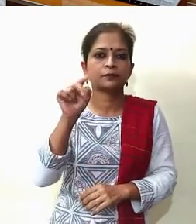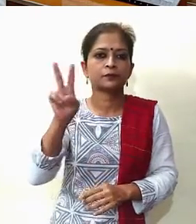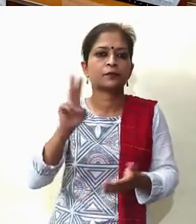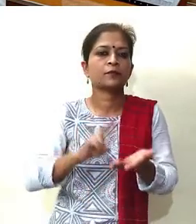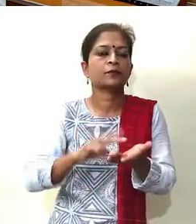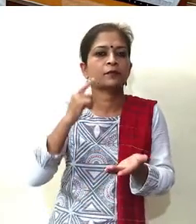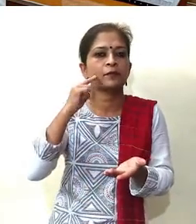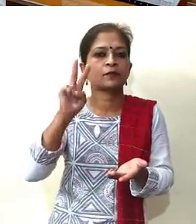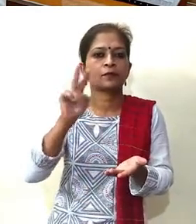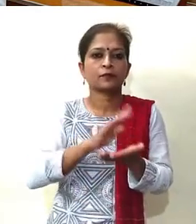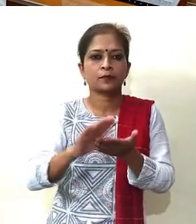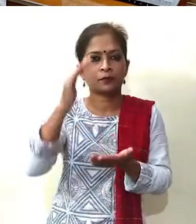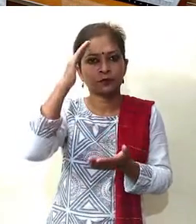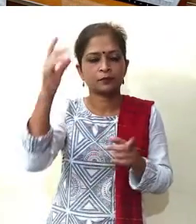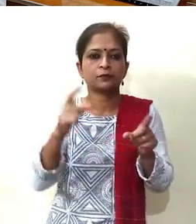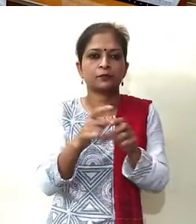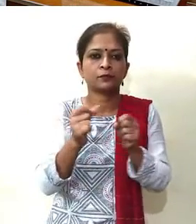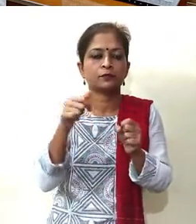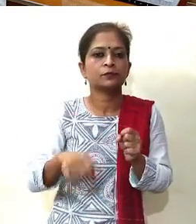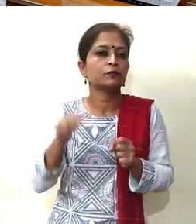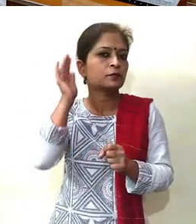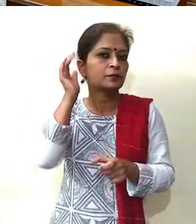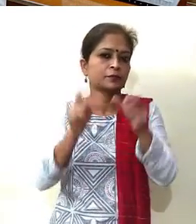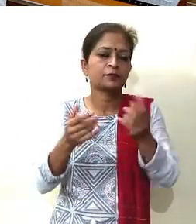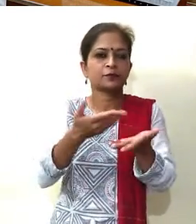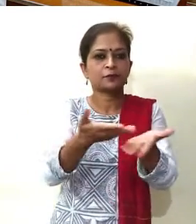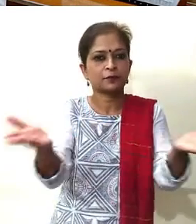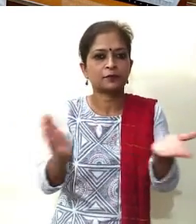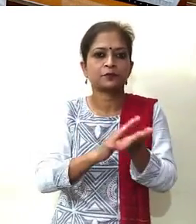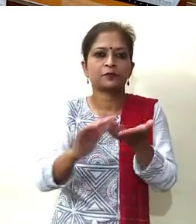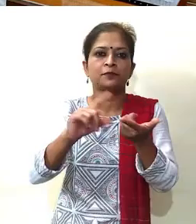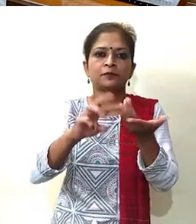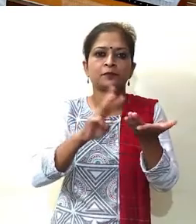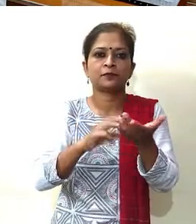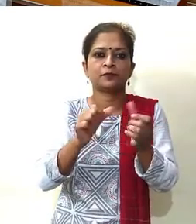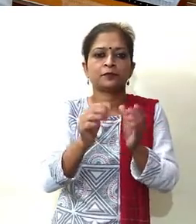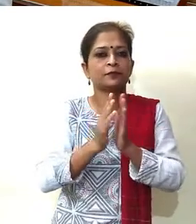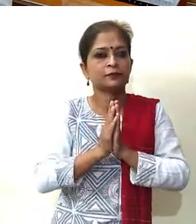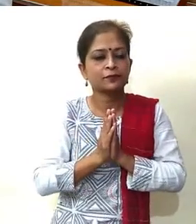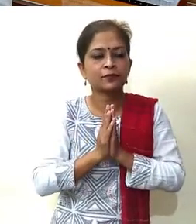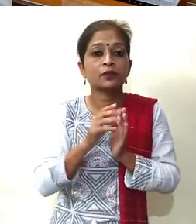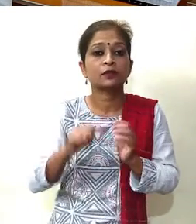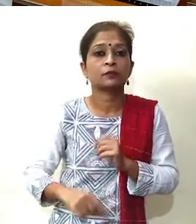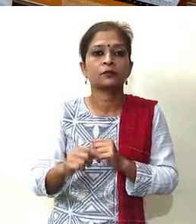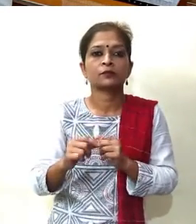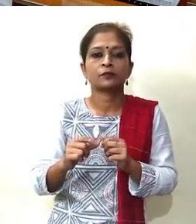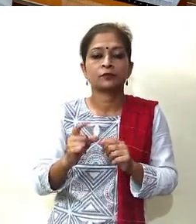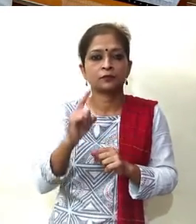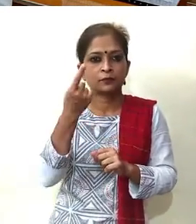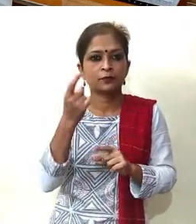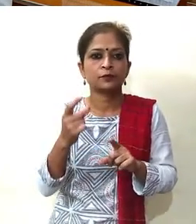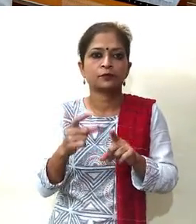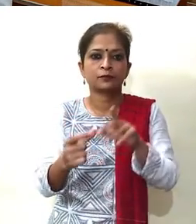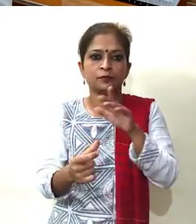91.2 NIDH हेलोदून को सुनने वाले सभी श्रोताओं को हेमा का प्यार भरा नमस्कार। तो सबसे पहले तो मैं